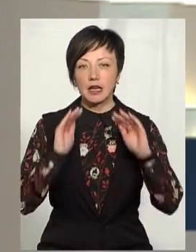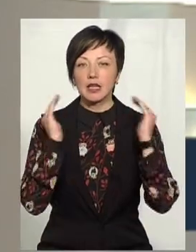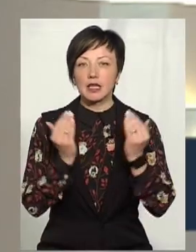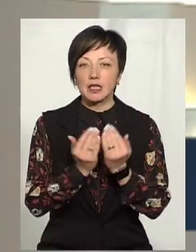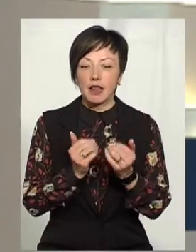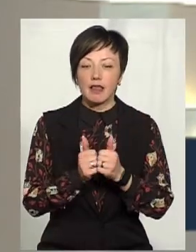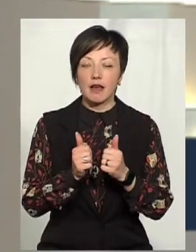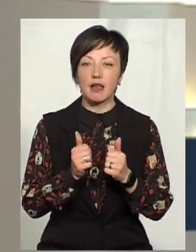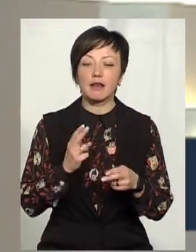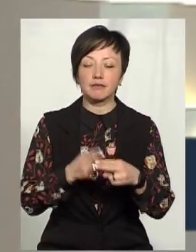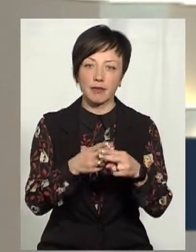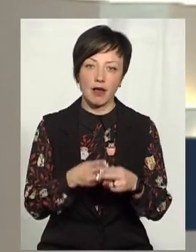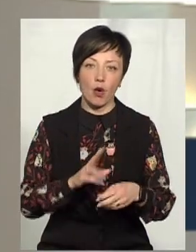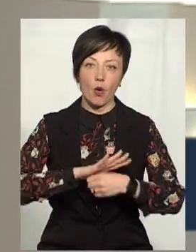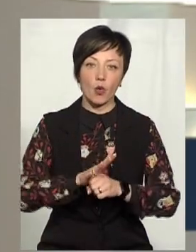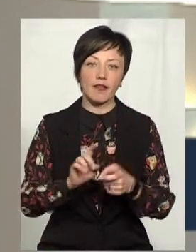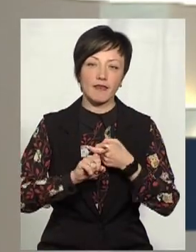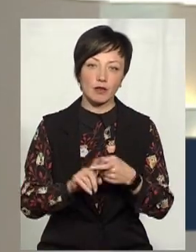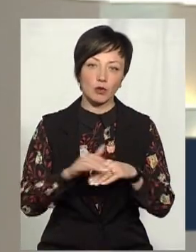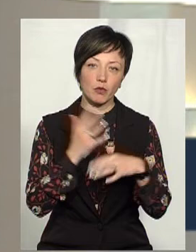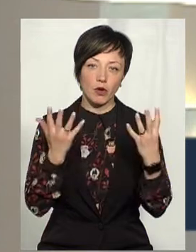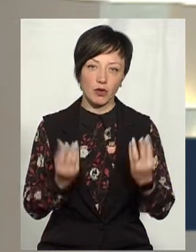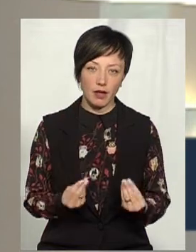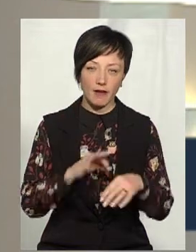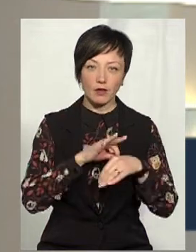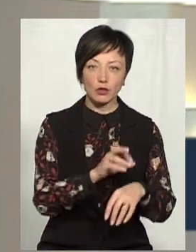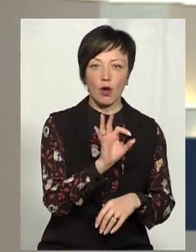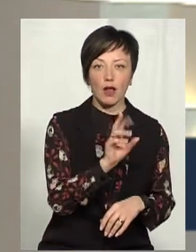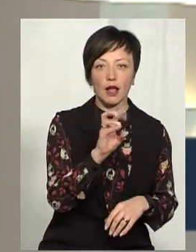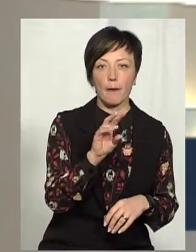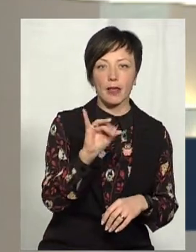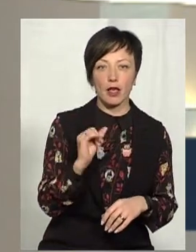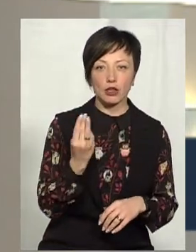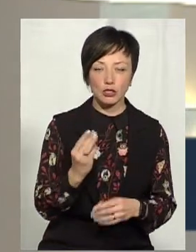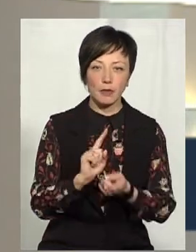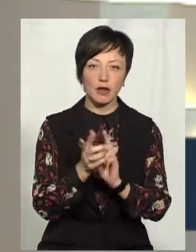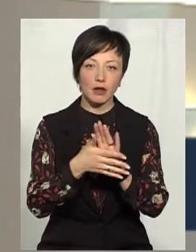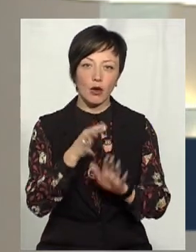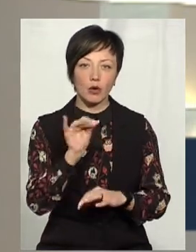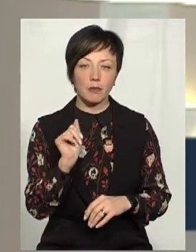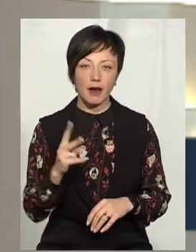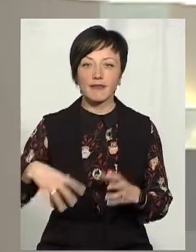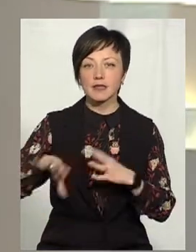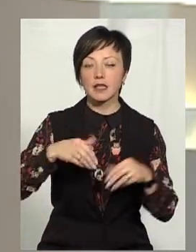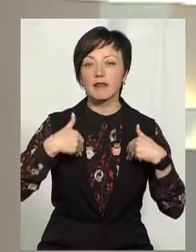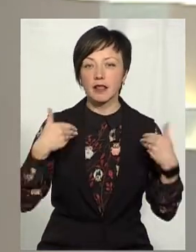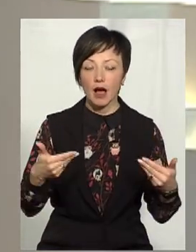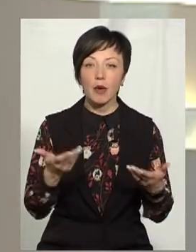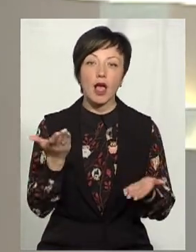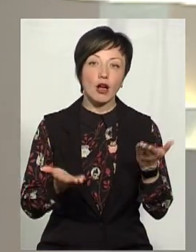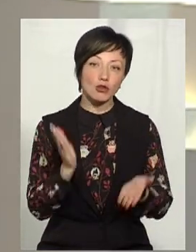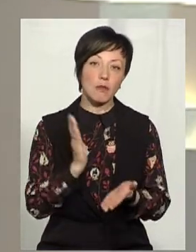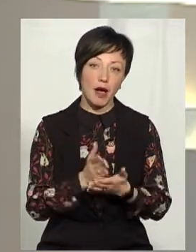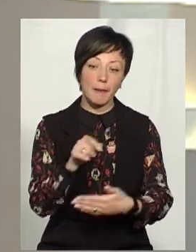Карантин на випередження коронавірусу – це тема дня. Мене звати Олена Киміняш, на жестову мову перекладає Ольга Рибак. Усіх вітаємо.